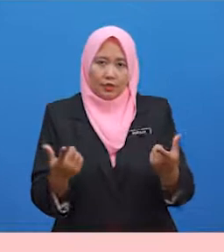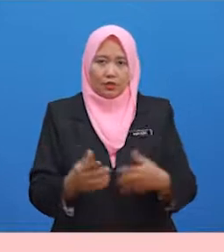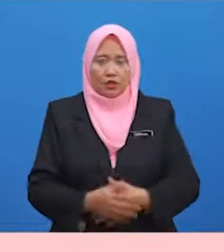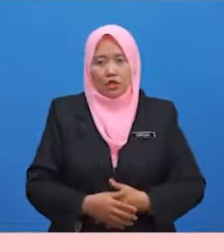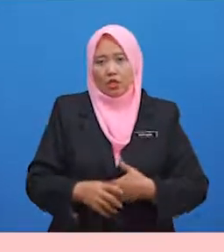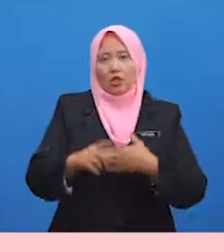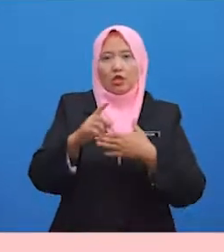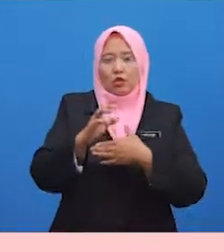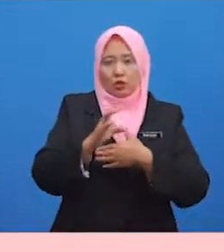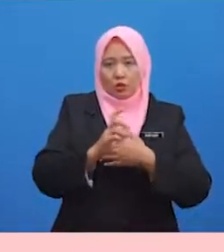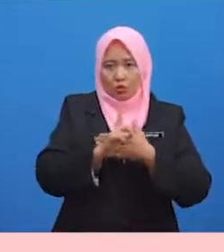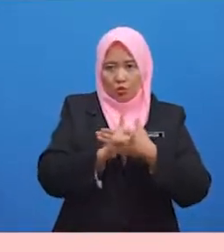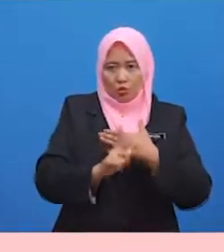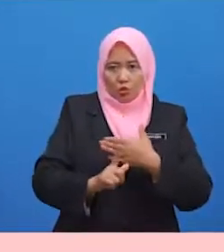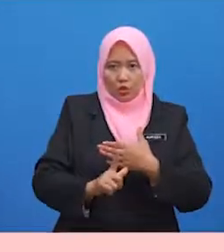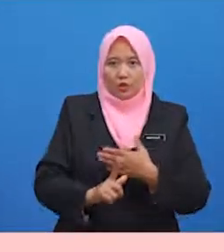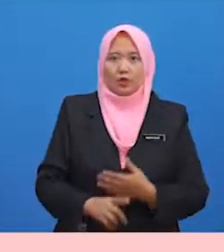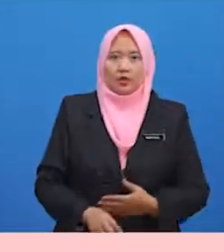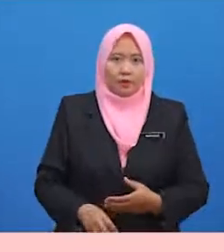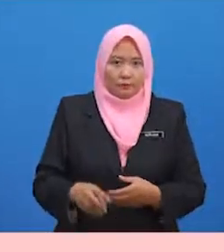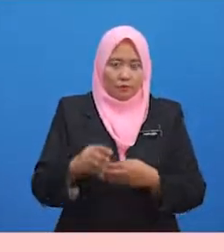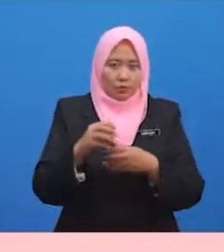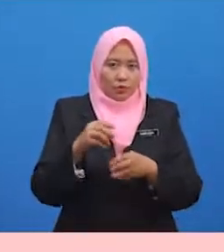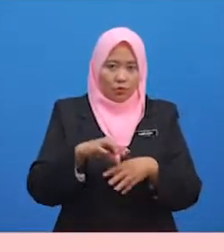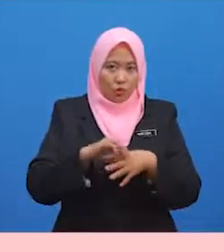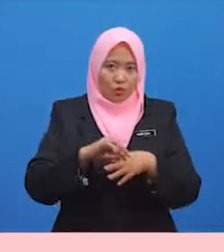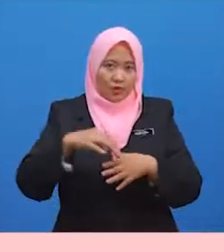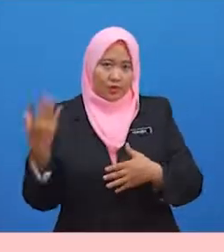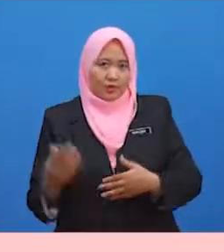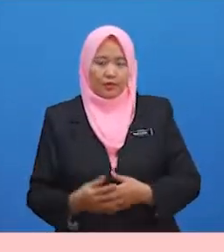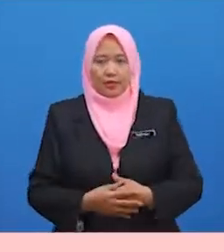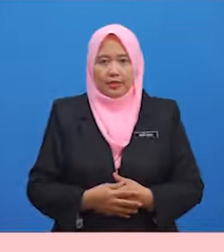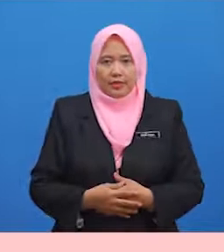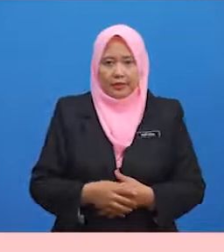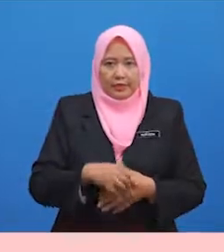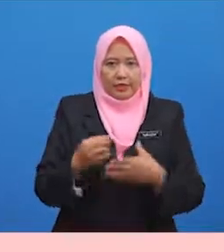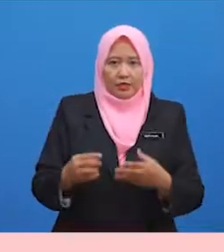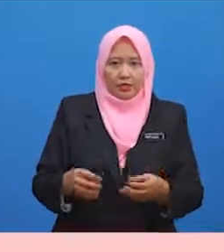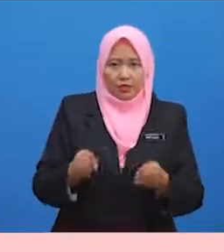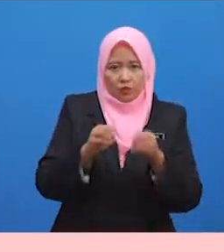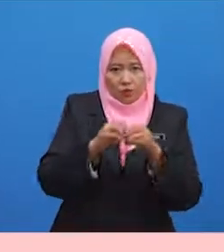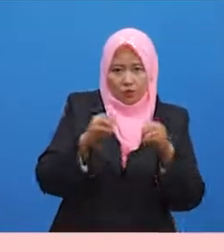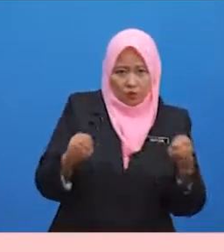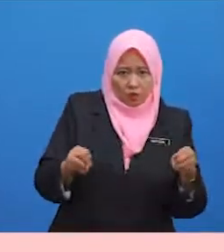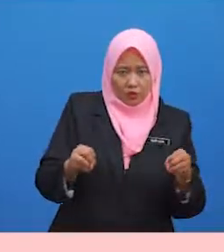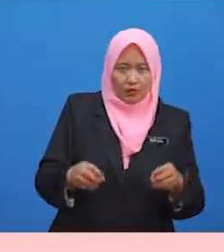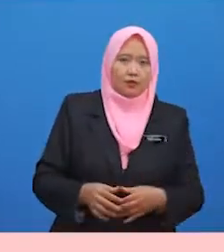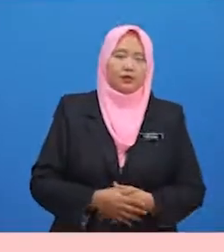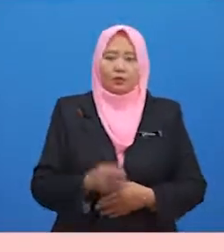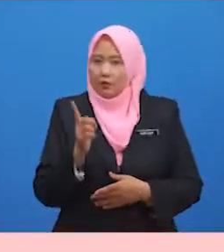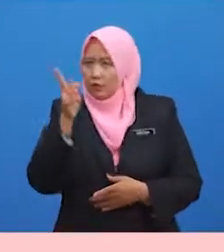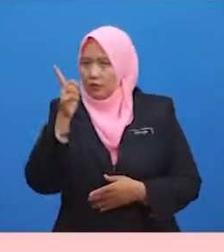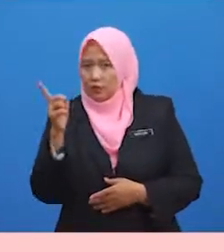Luka, melepuh, melecet, dislokasi, retak atau kepatahan tulang